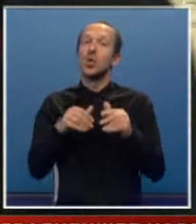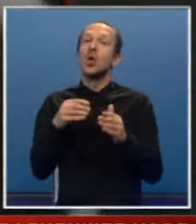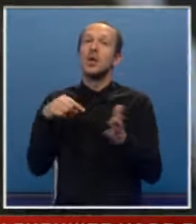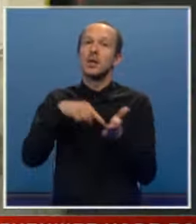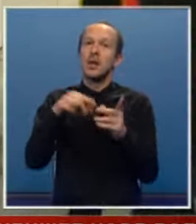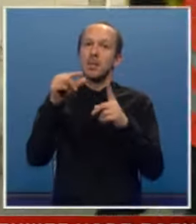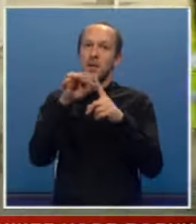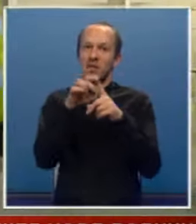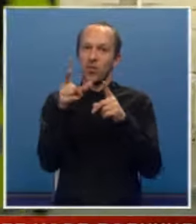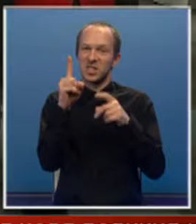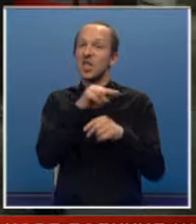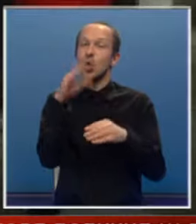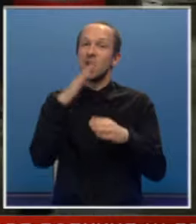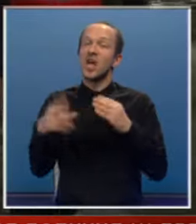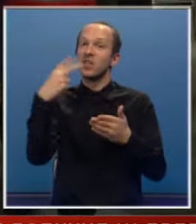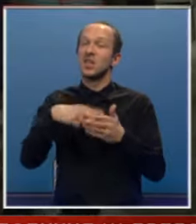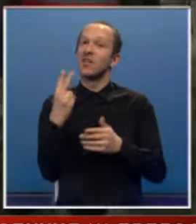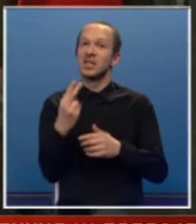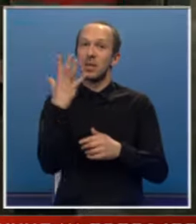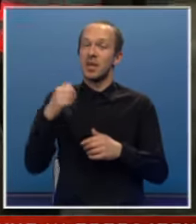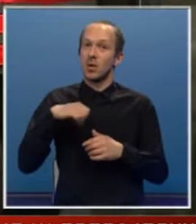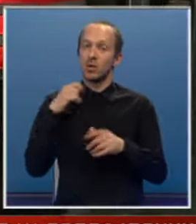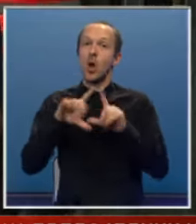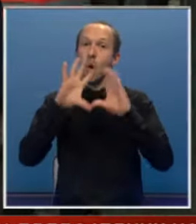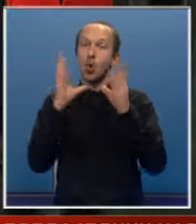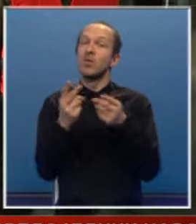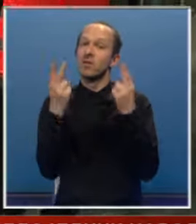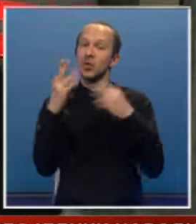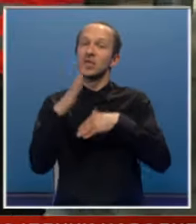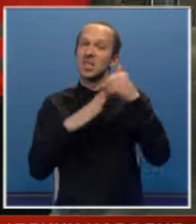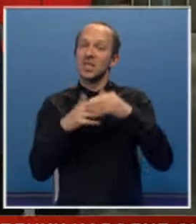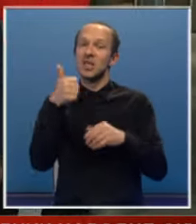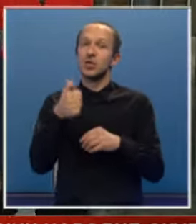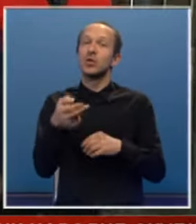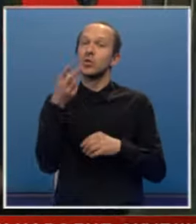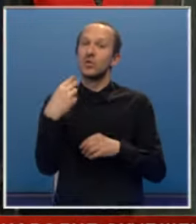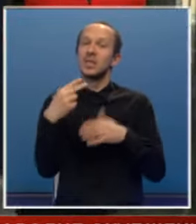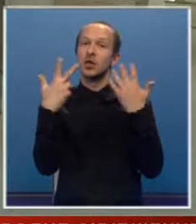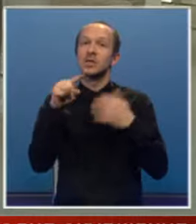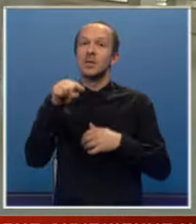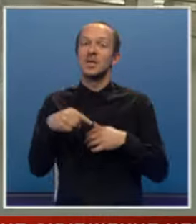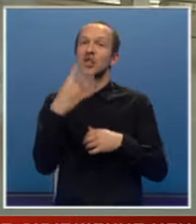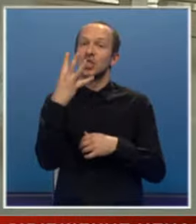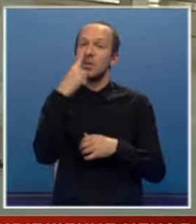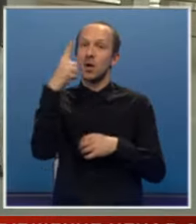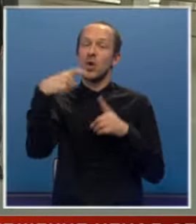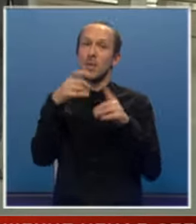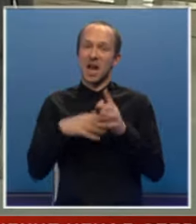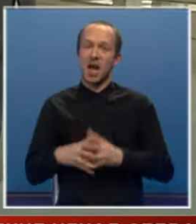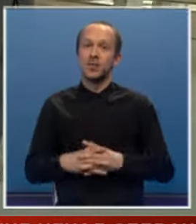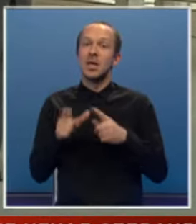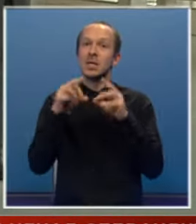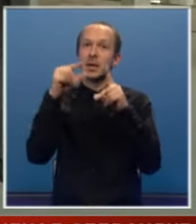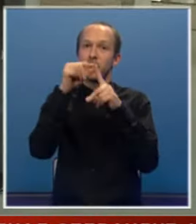naselju Pridvorci do kraja 2025. godine, a ukupna vrijednost izgradnje je 128,4 miliona maraka